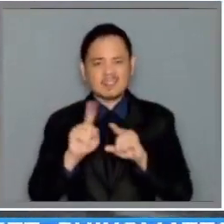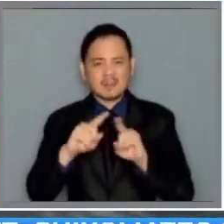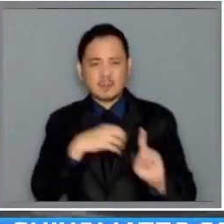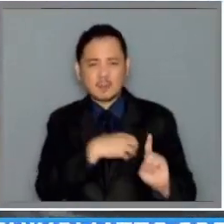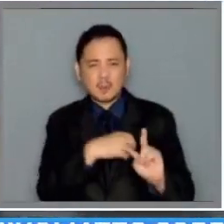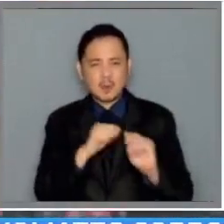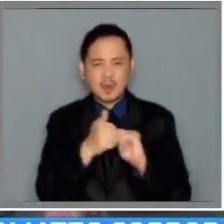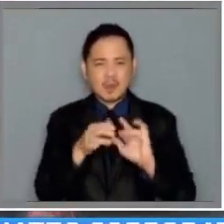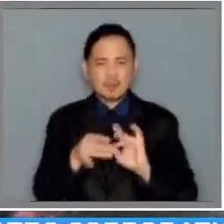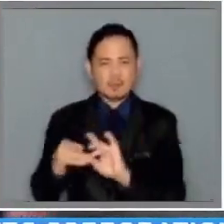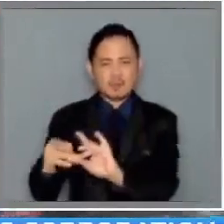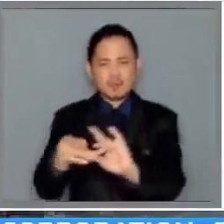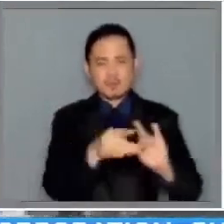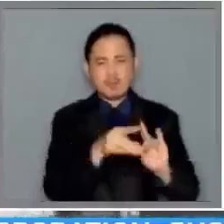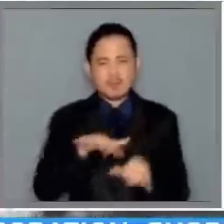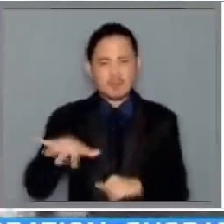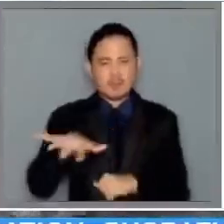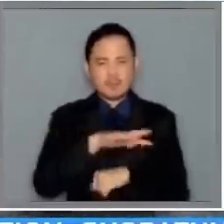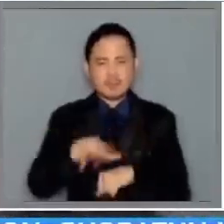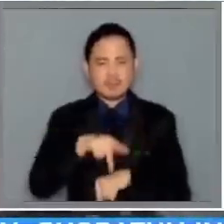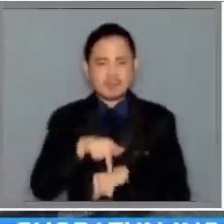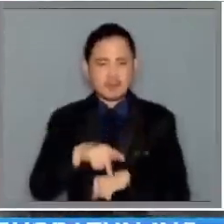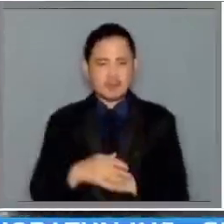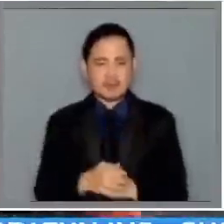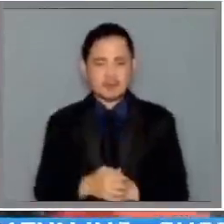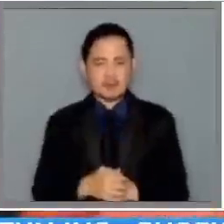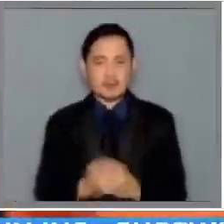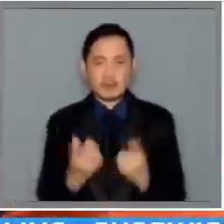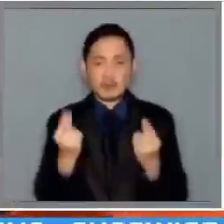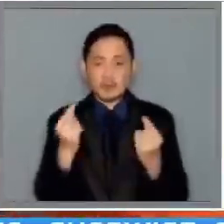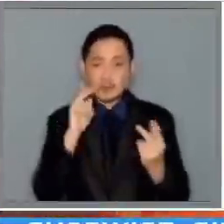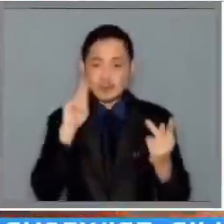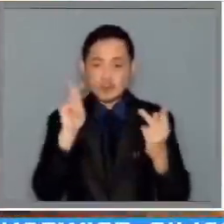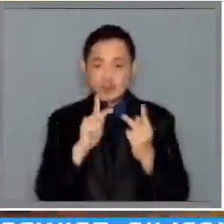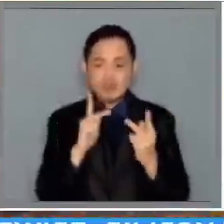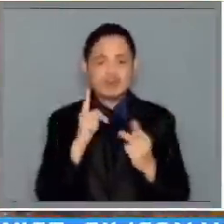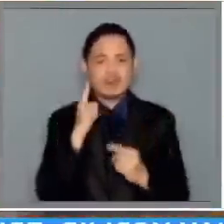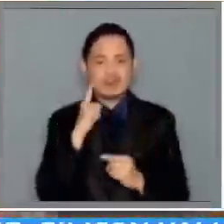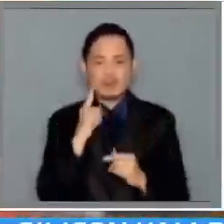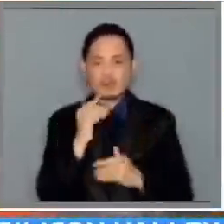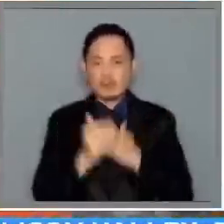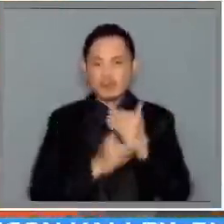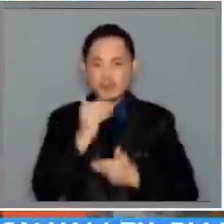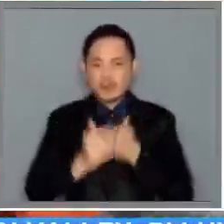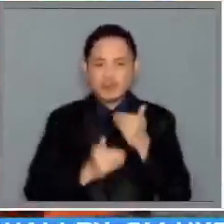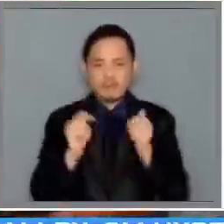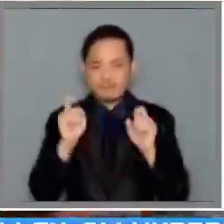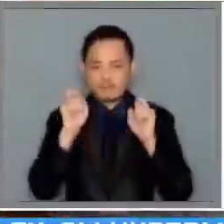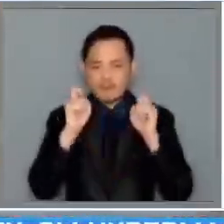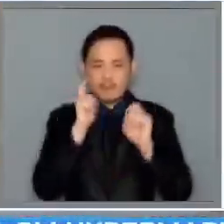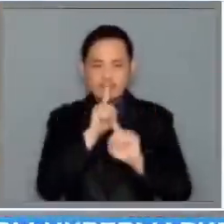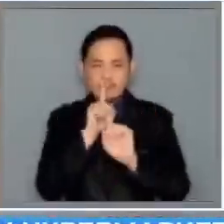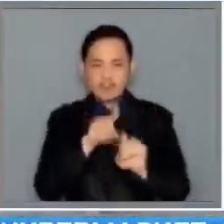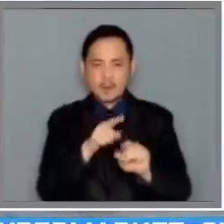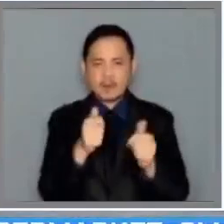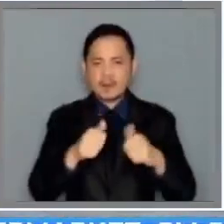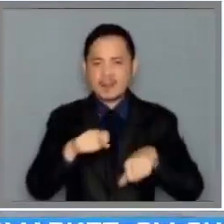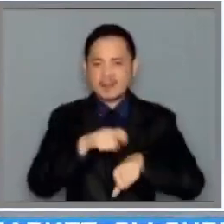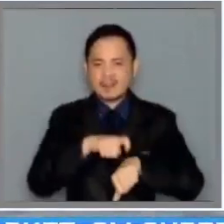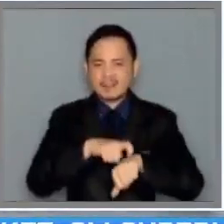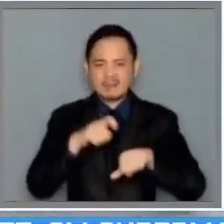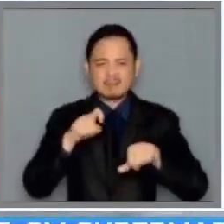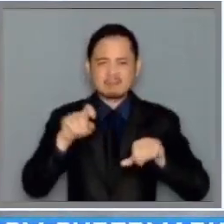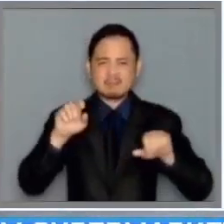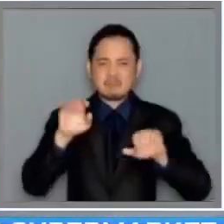bansa. Sa pamamagitan daw nito ay mapapabilis ang koordinasyon at pagresponde sa mga maritime incident. Nilinaw ni Echeverria